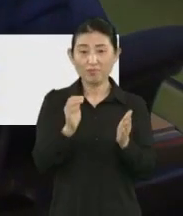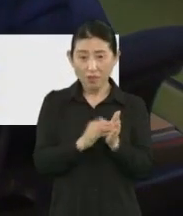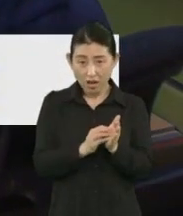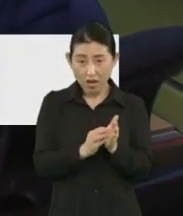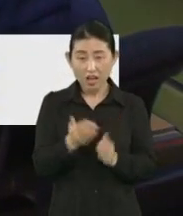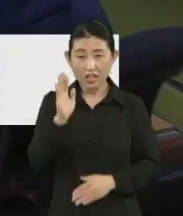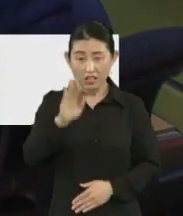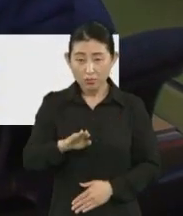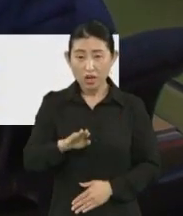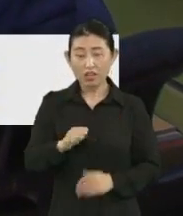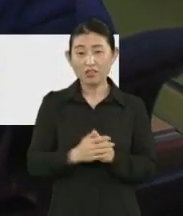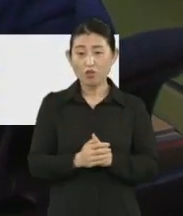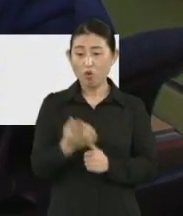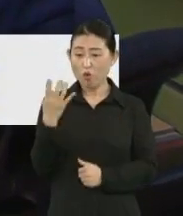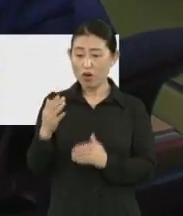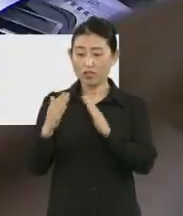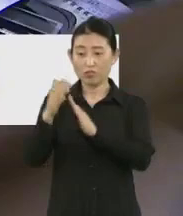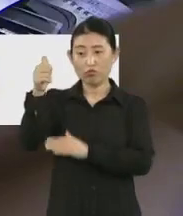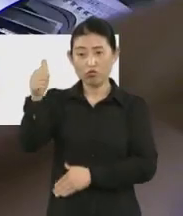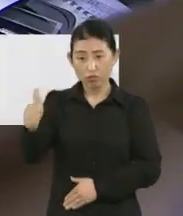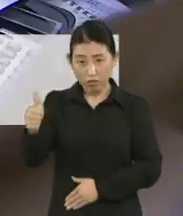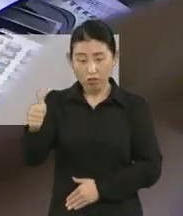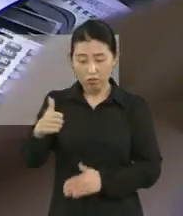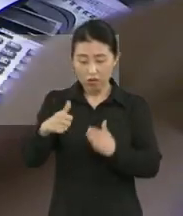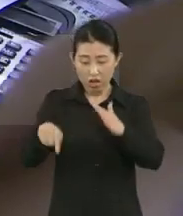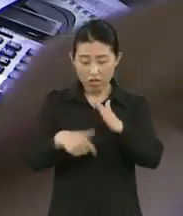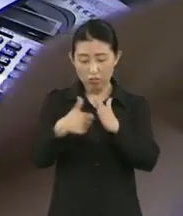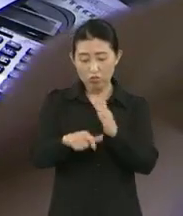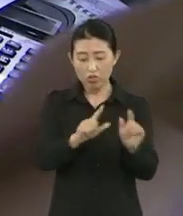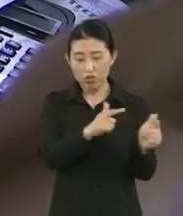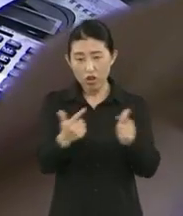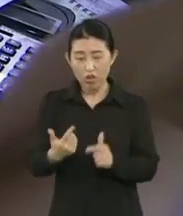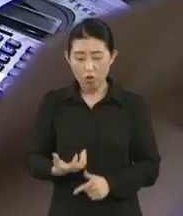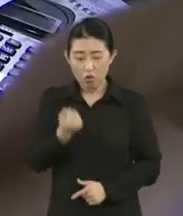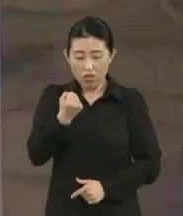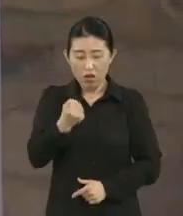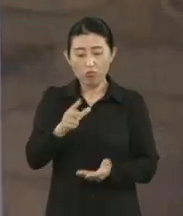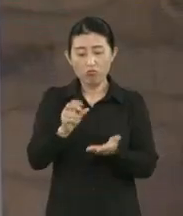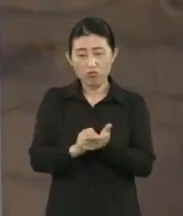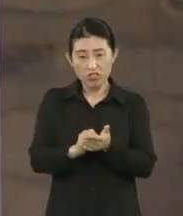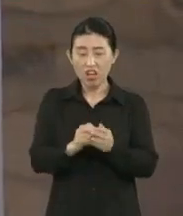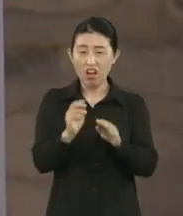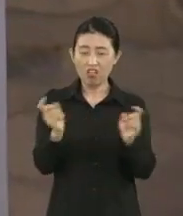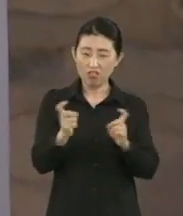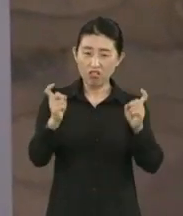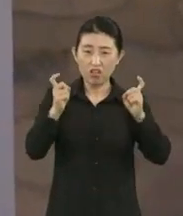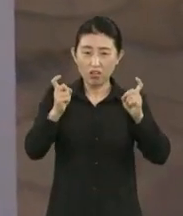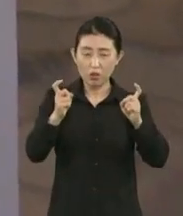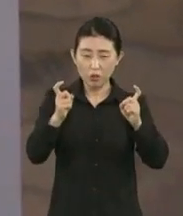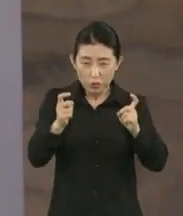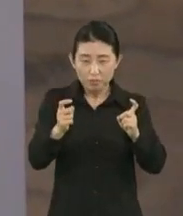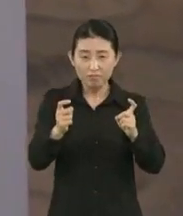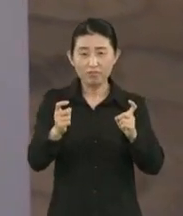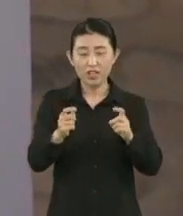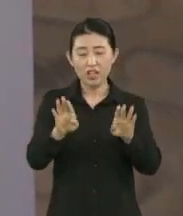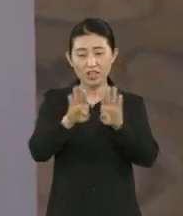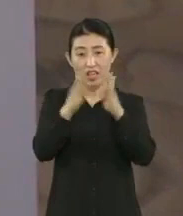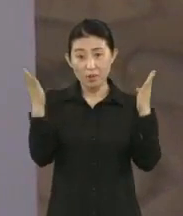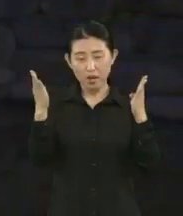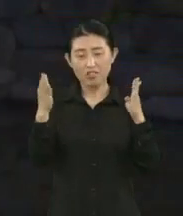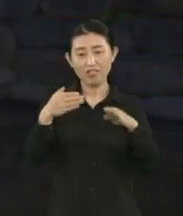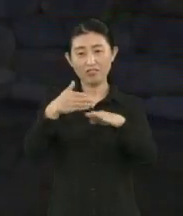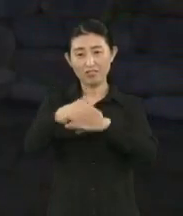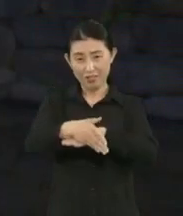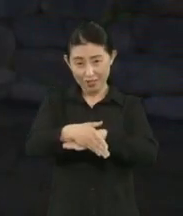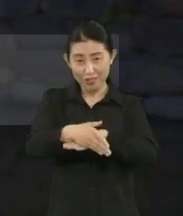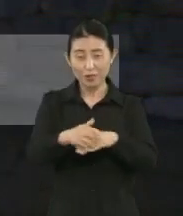하지만 건재고택 이전 소유자와 가옥 내 집기류 등 소유권 이전 문제가 해결되지 않아 개방이 늦어져 왔습니다.